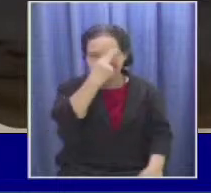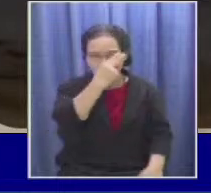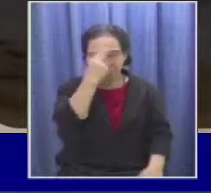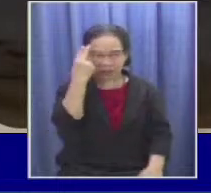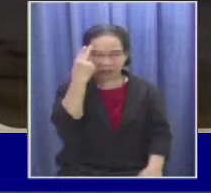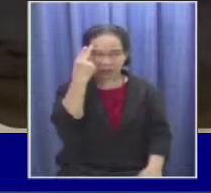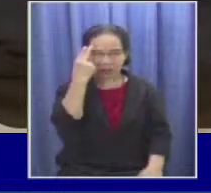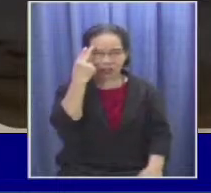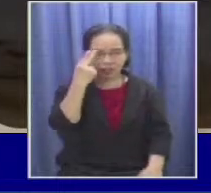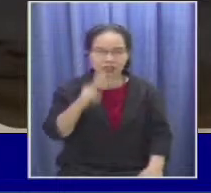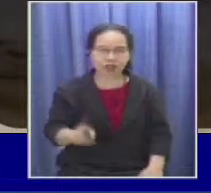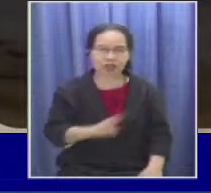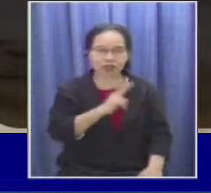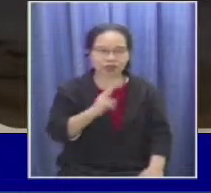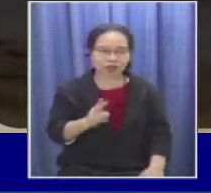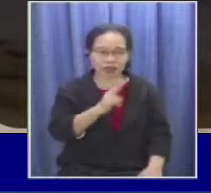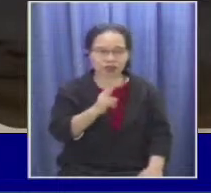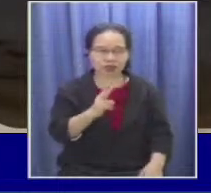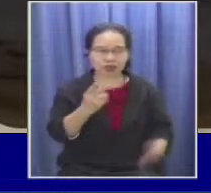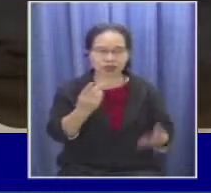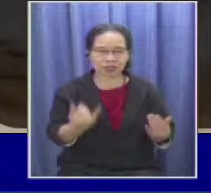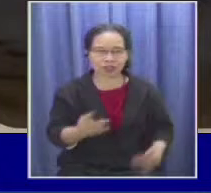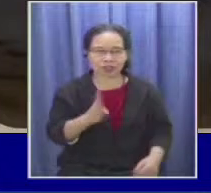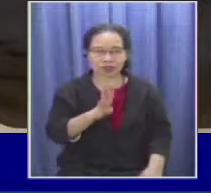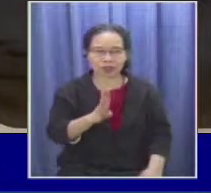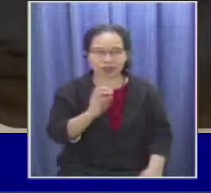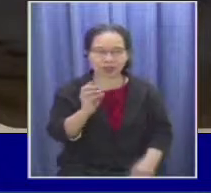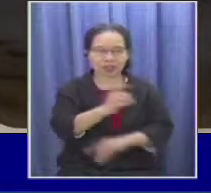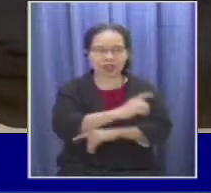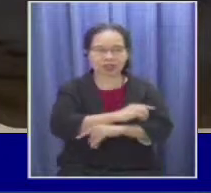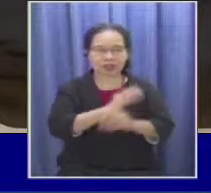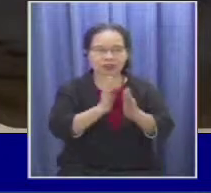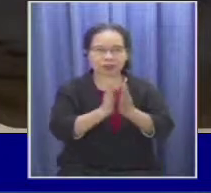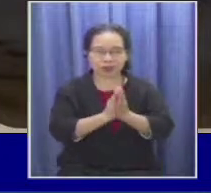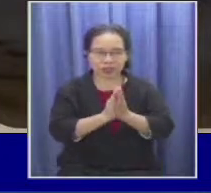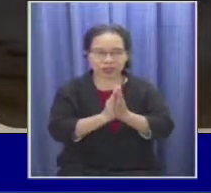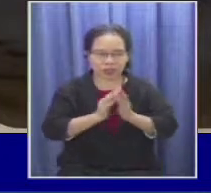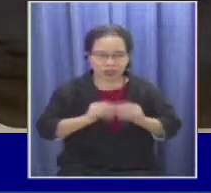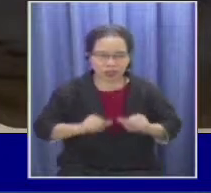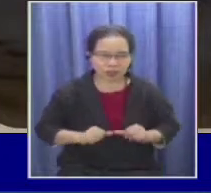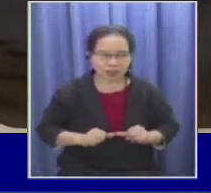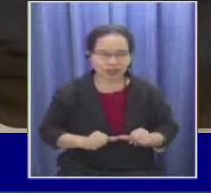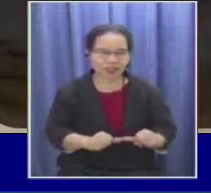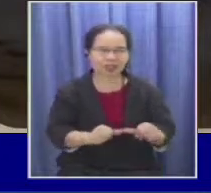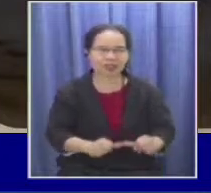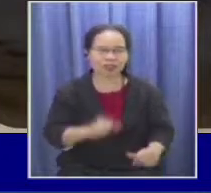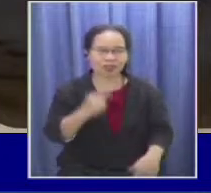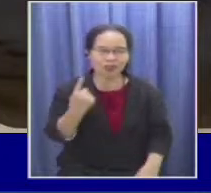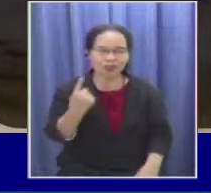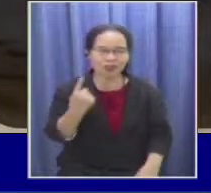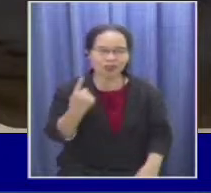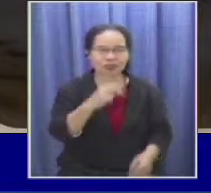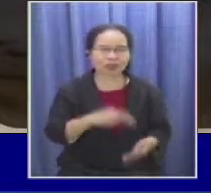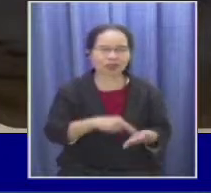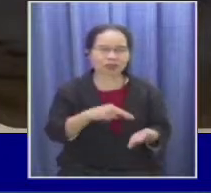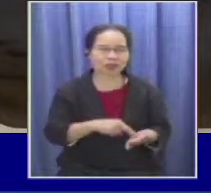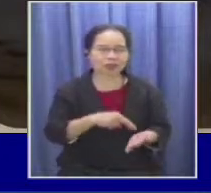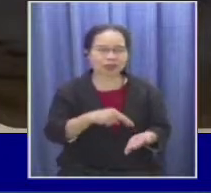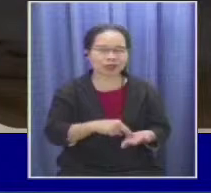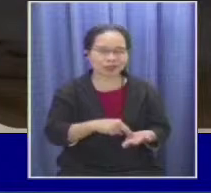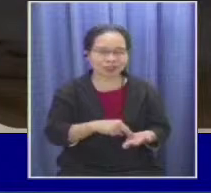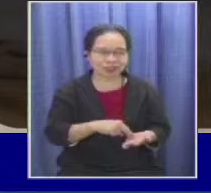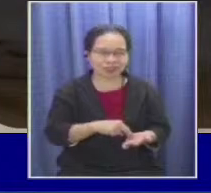boda. Na se gadlaka sofo ne nsori asofo kyerɛkyerɛ saa nsɛm yi a na wɔn de mpae